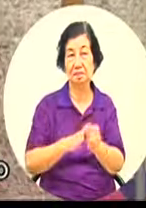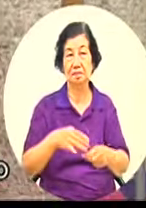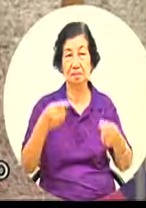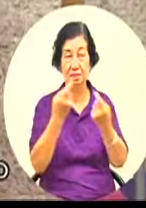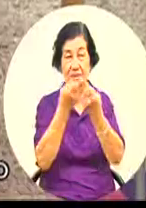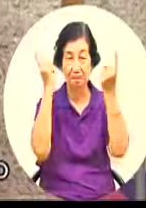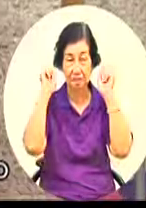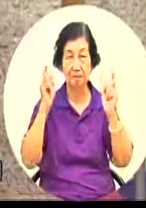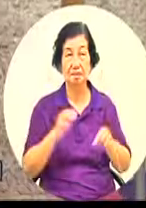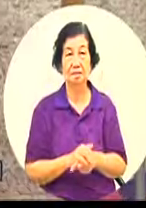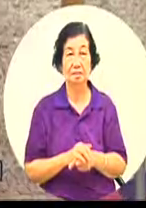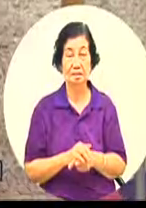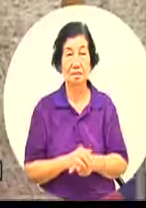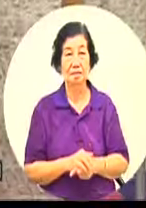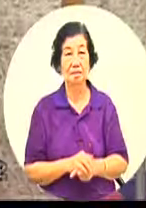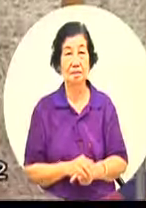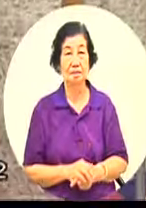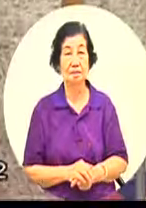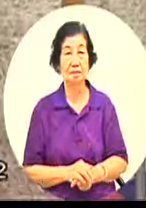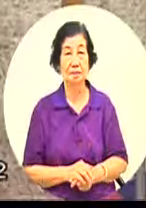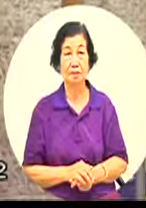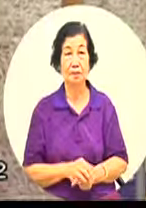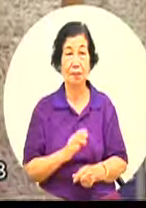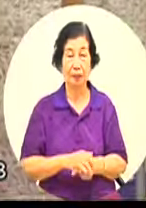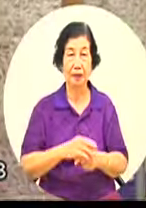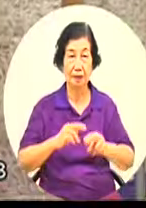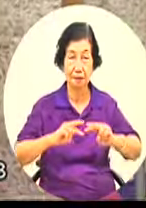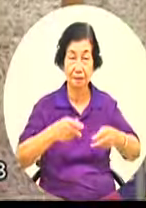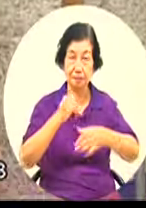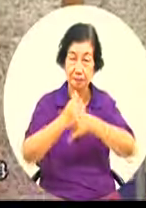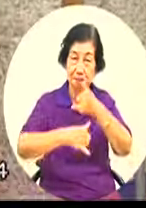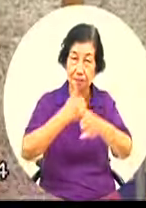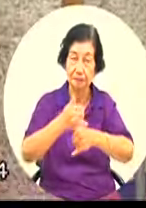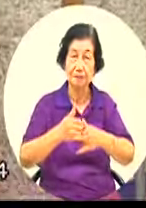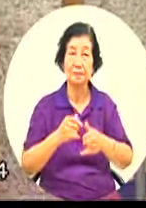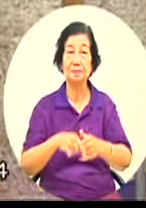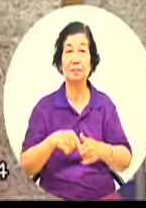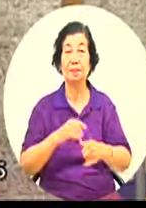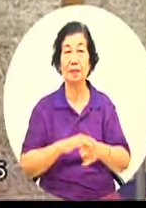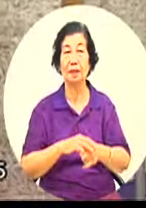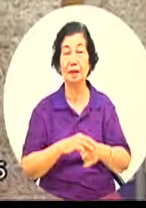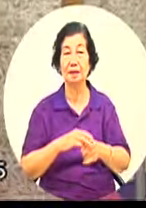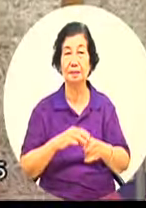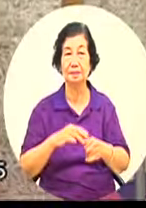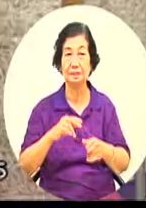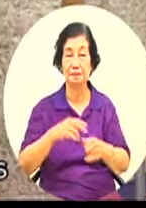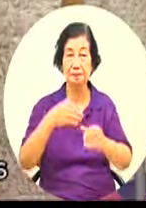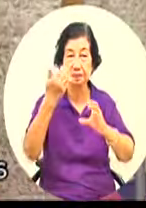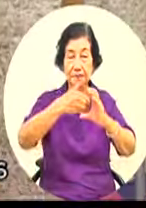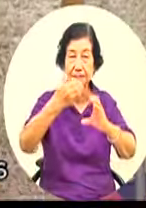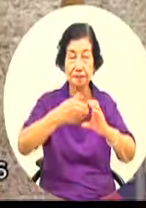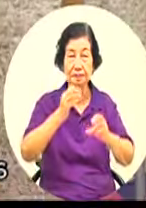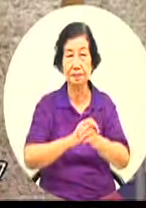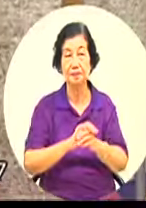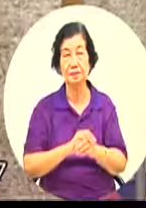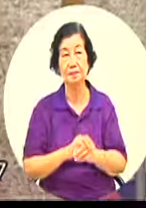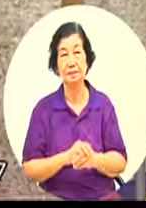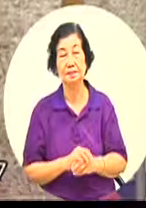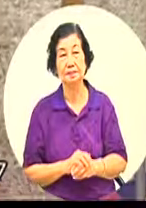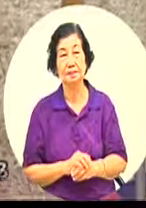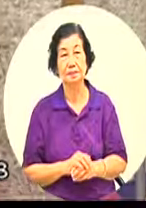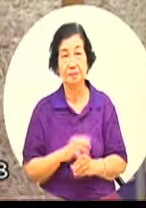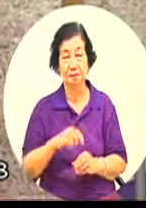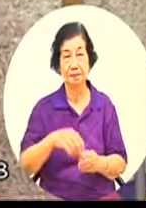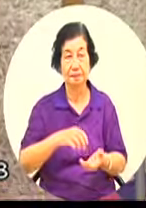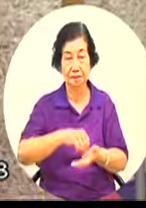是能够活化城市的终身教育的殿堂，然后这是我们的愿景。那至于您提的三个